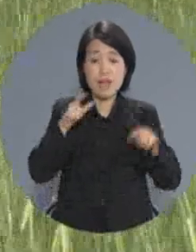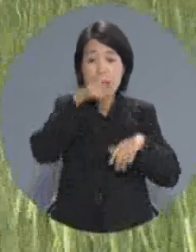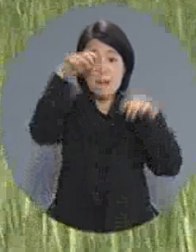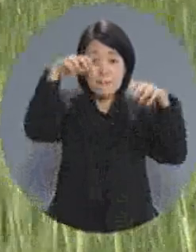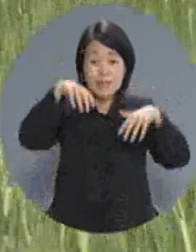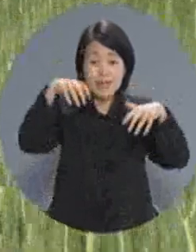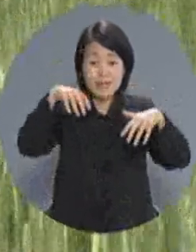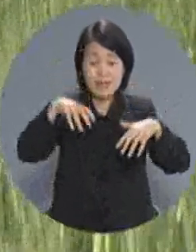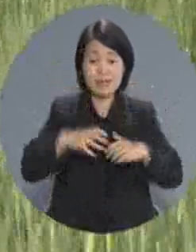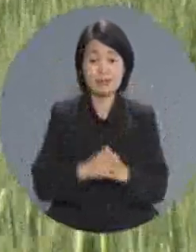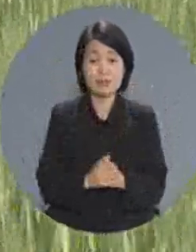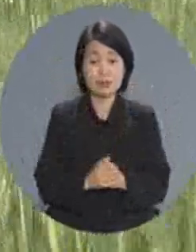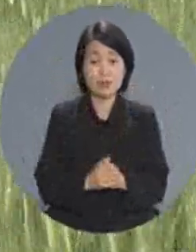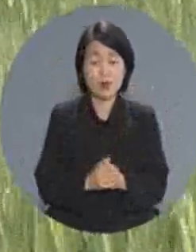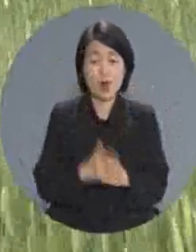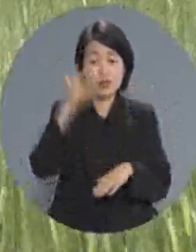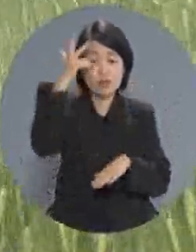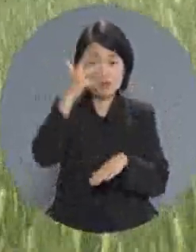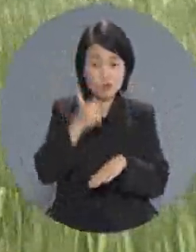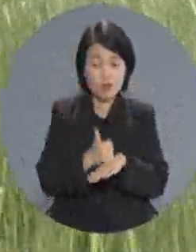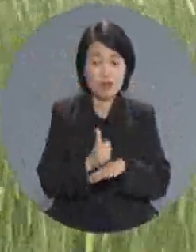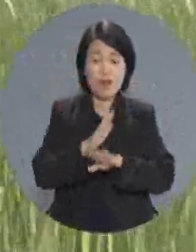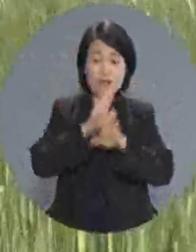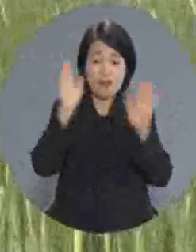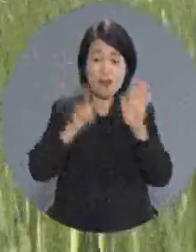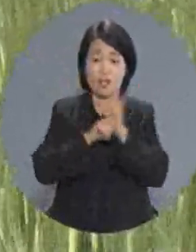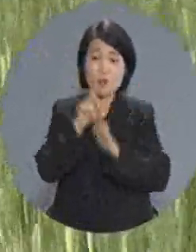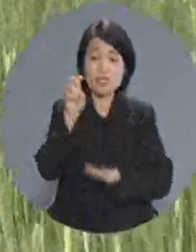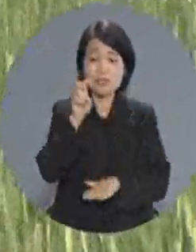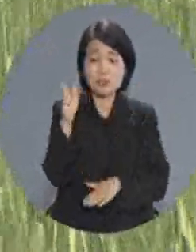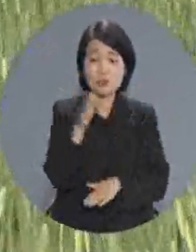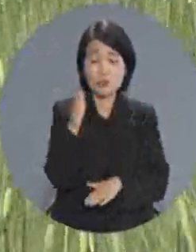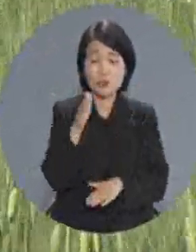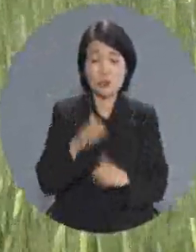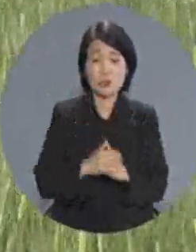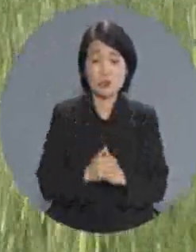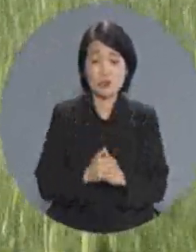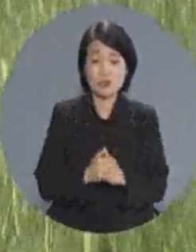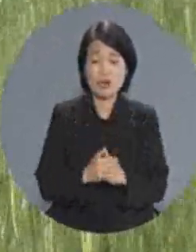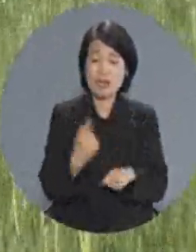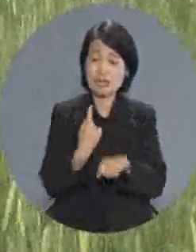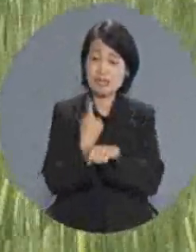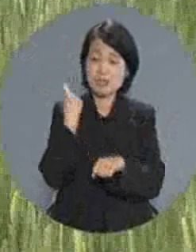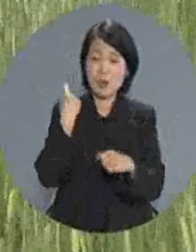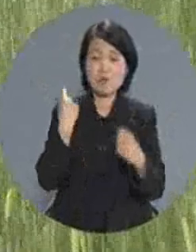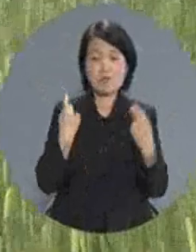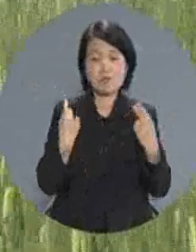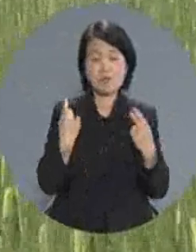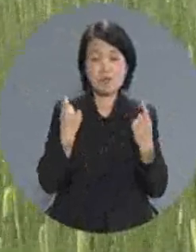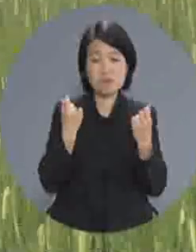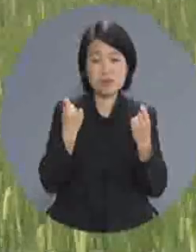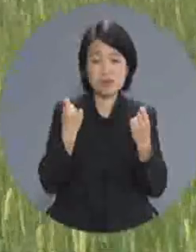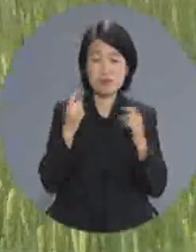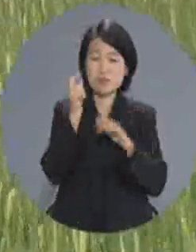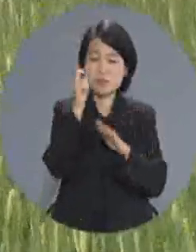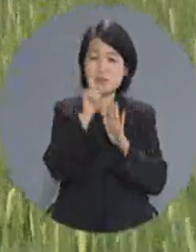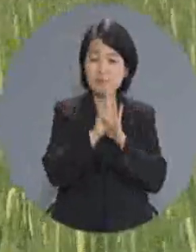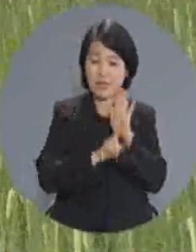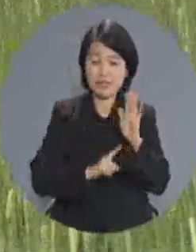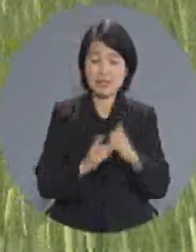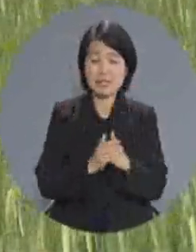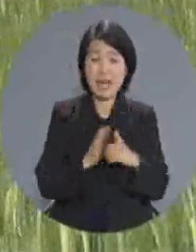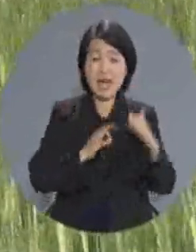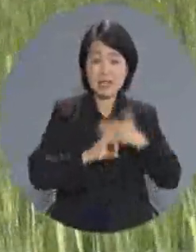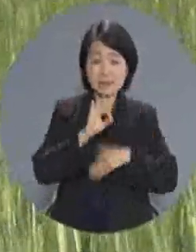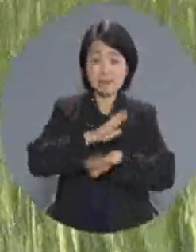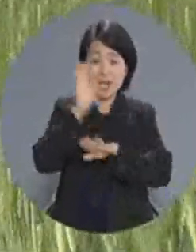소식 한 차례 있겠고요. 주말에는 한낮 기온이 20도에 머물면서 예년 이맘때 기온보다 낮겠습니다. 일교차는